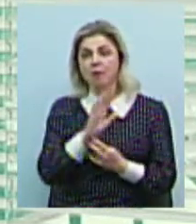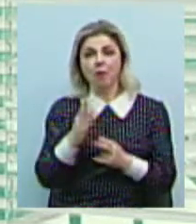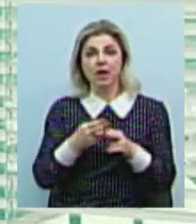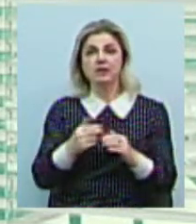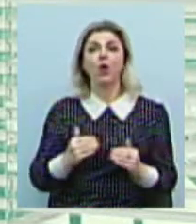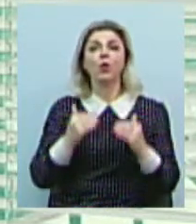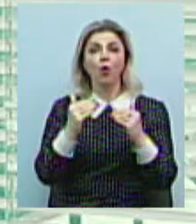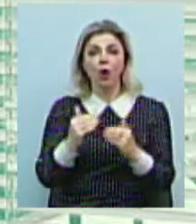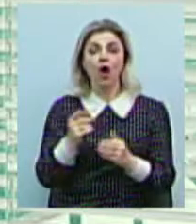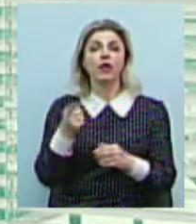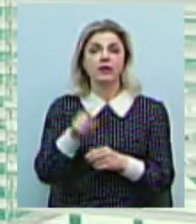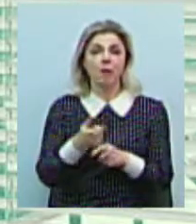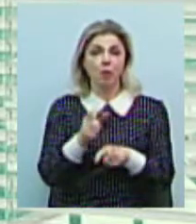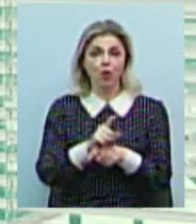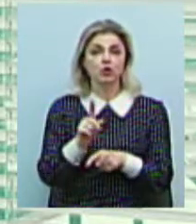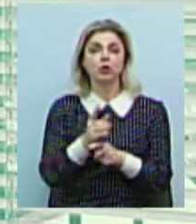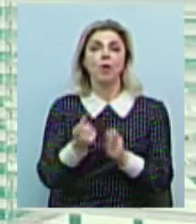тим більше, що з'явився